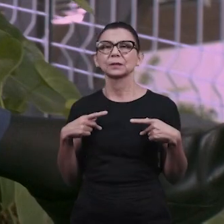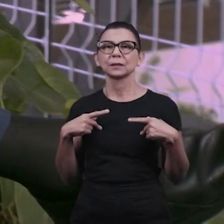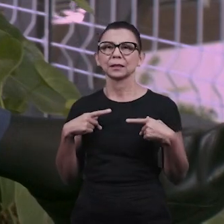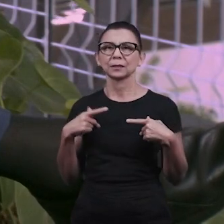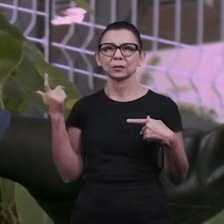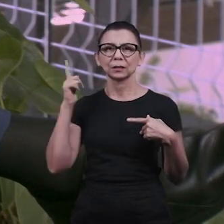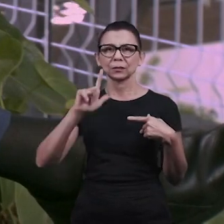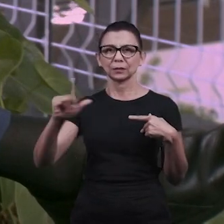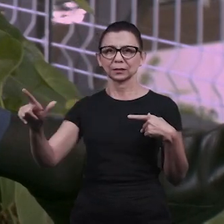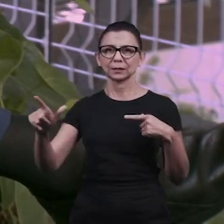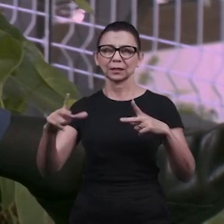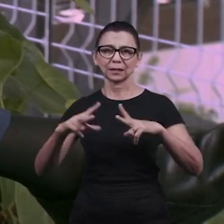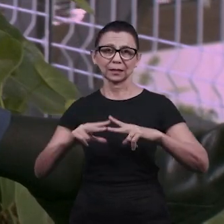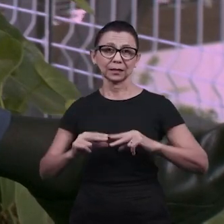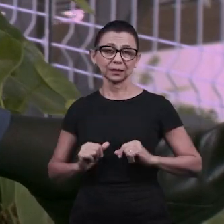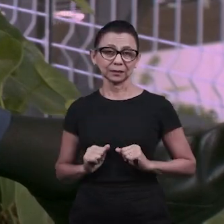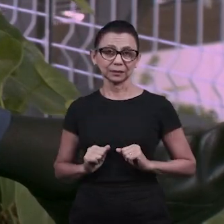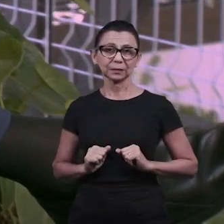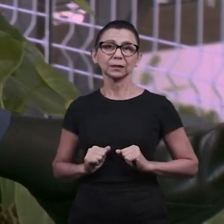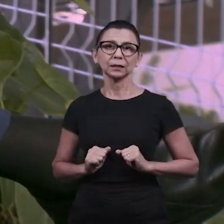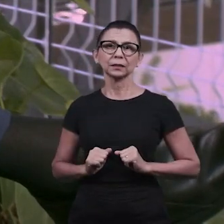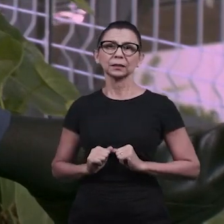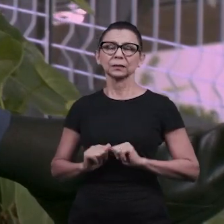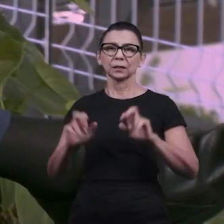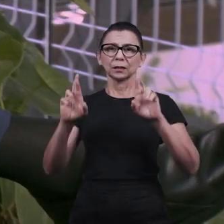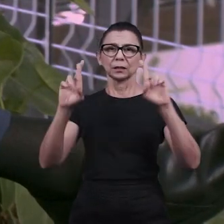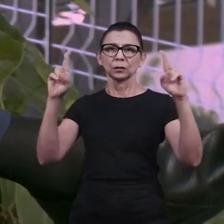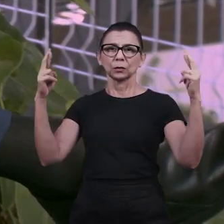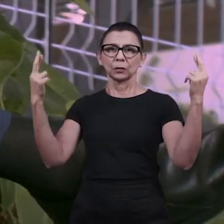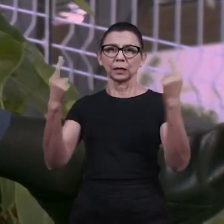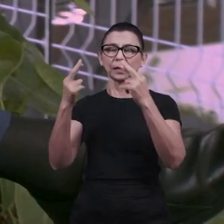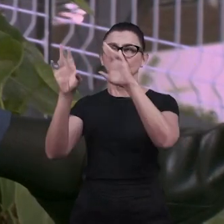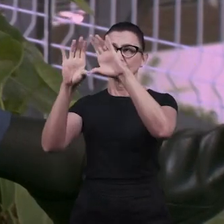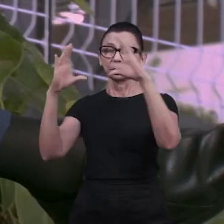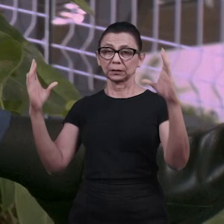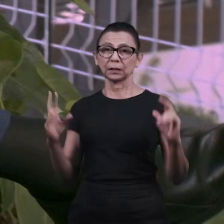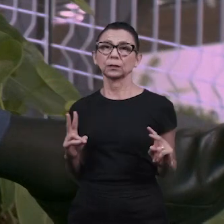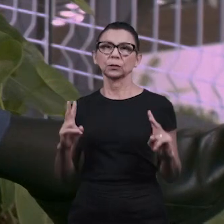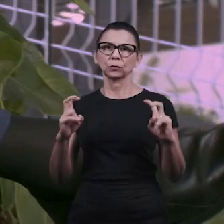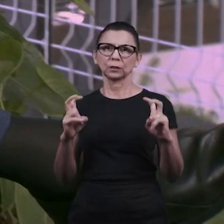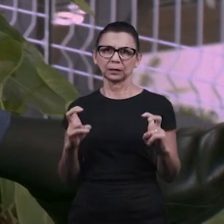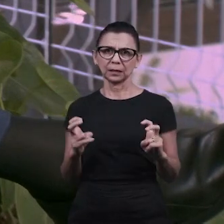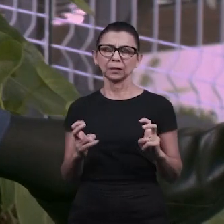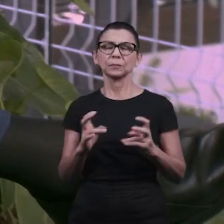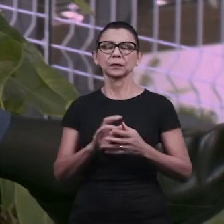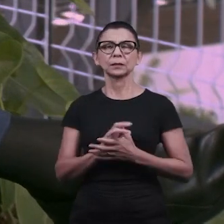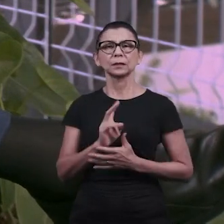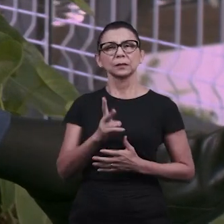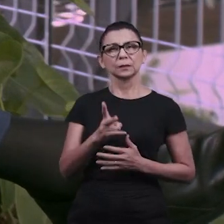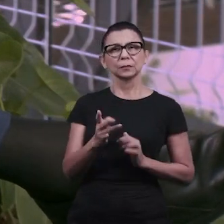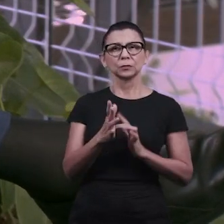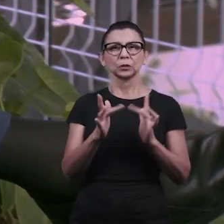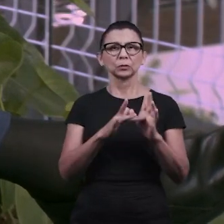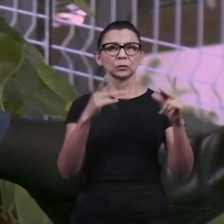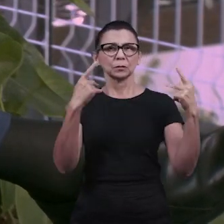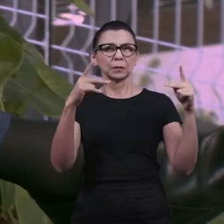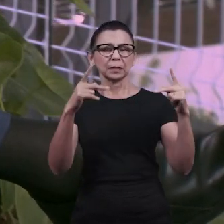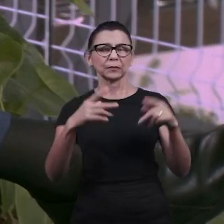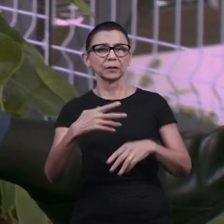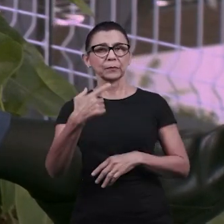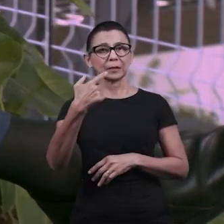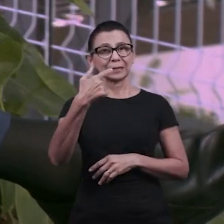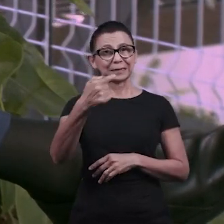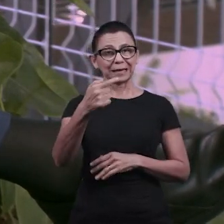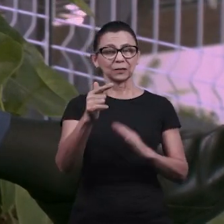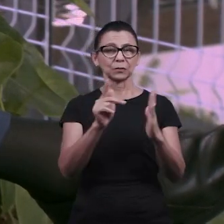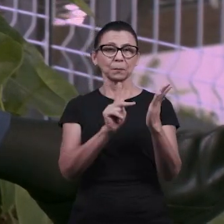héritage. La thématique royaume des cieux était présente dans diverses citations de Jésus car elles ont une